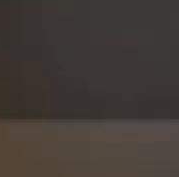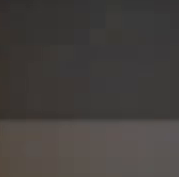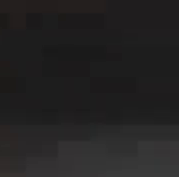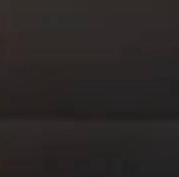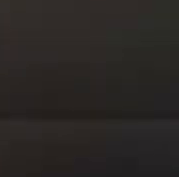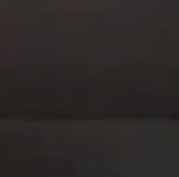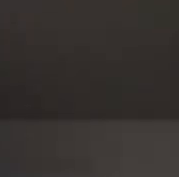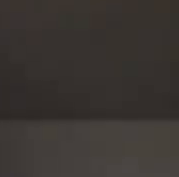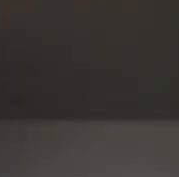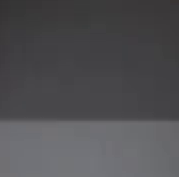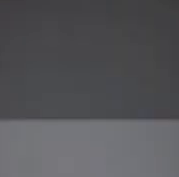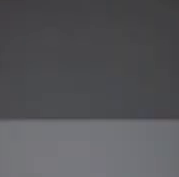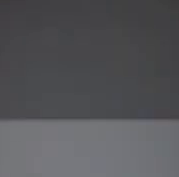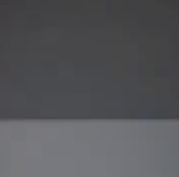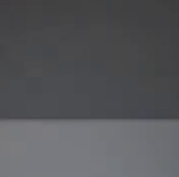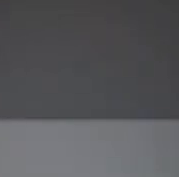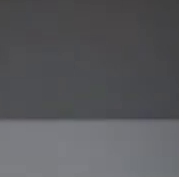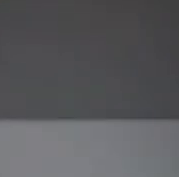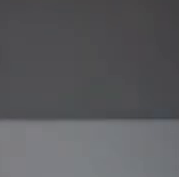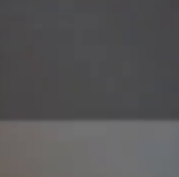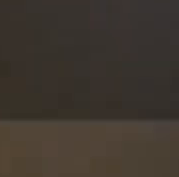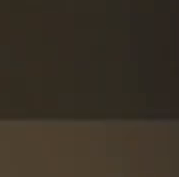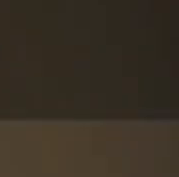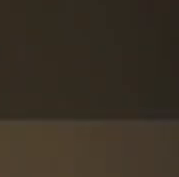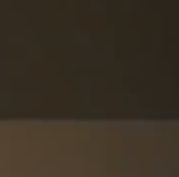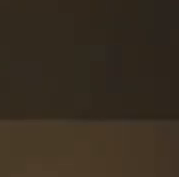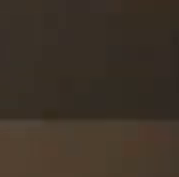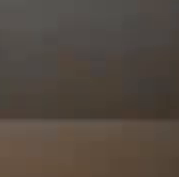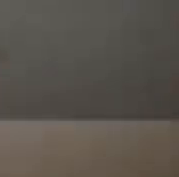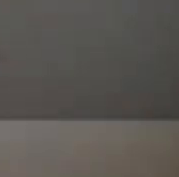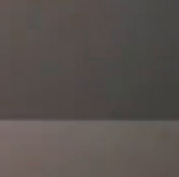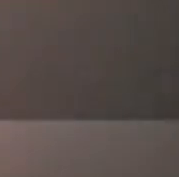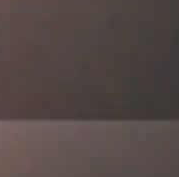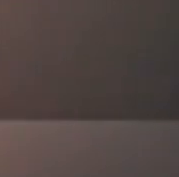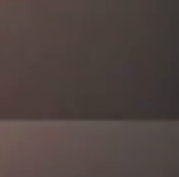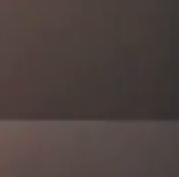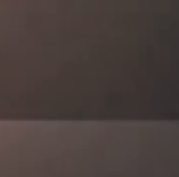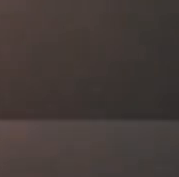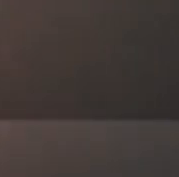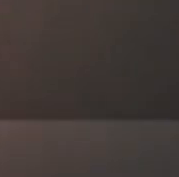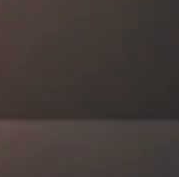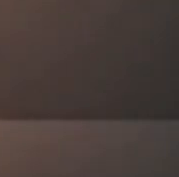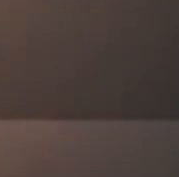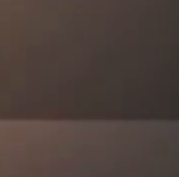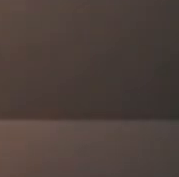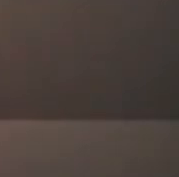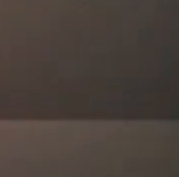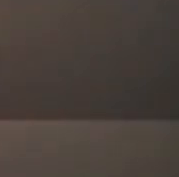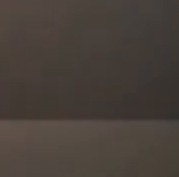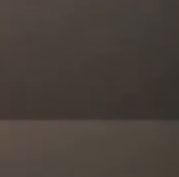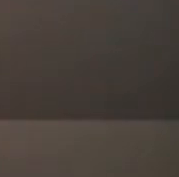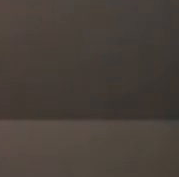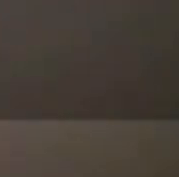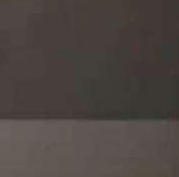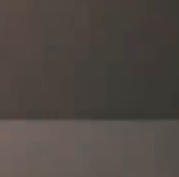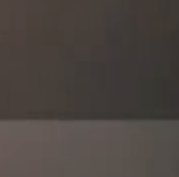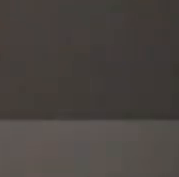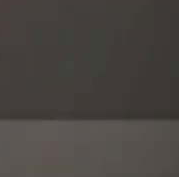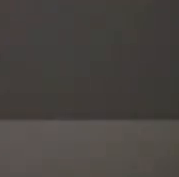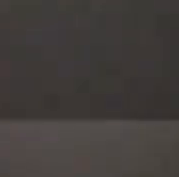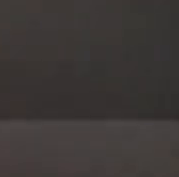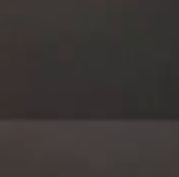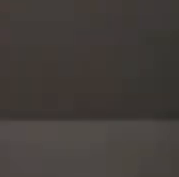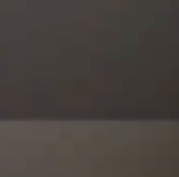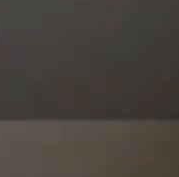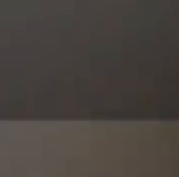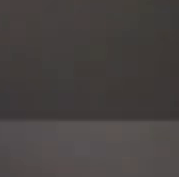yung inuupahan naming bahay. Apat na buwan na po kaming ginakabayad. Kahapon nga po, naningil na po sila. Ito po